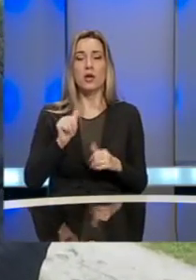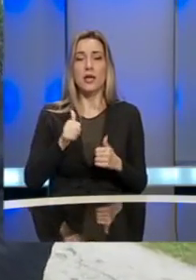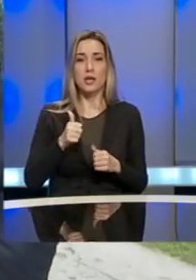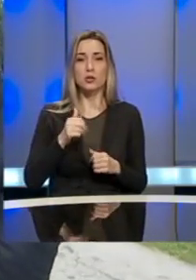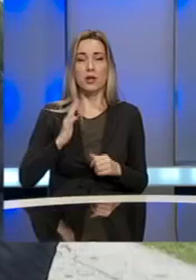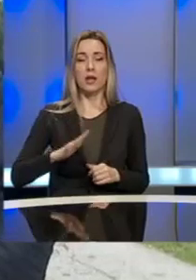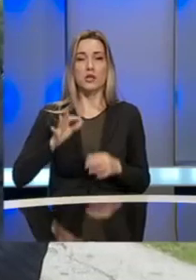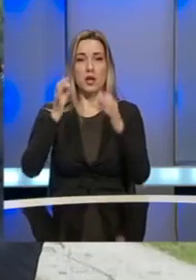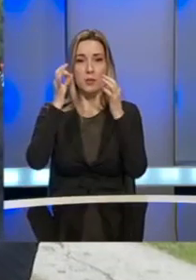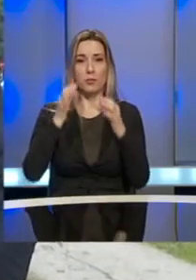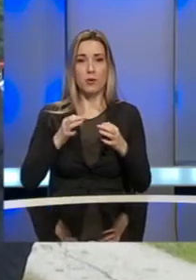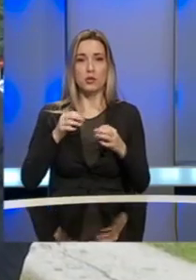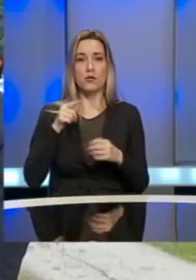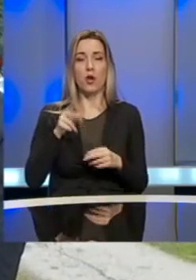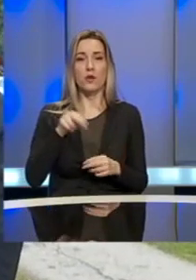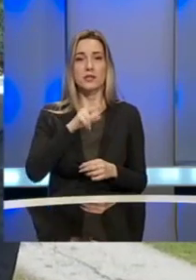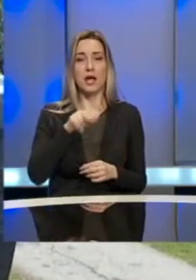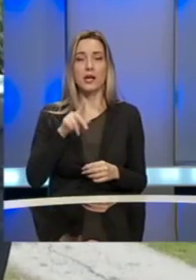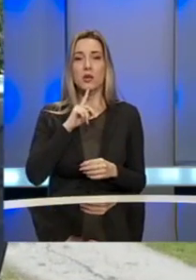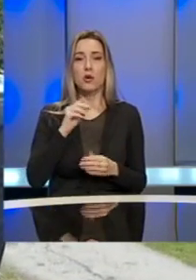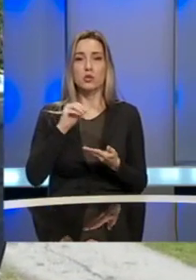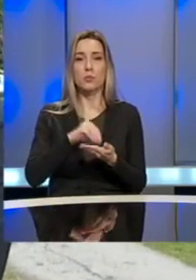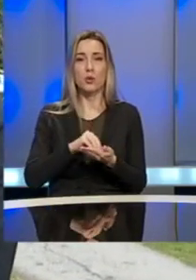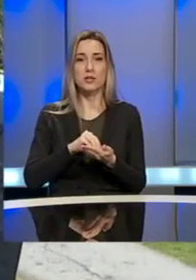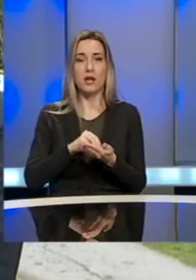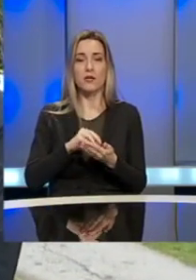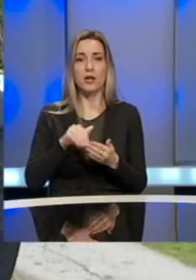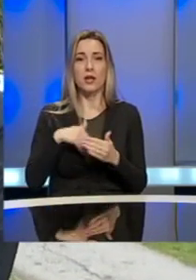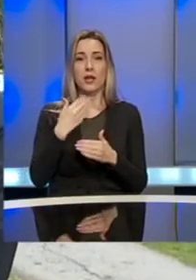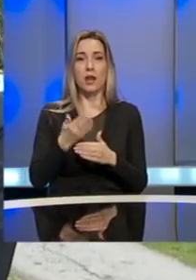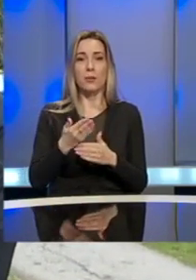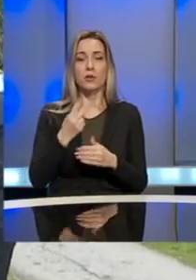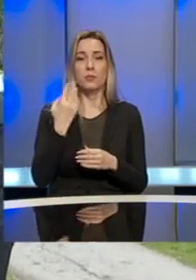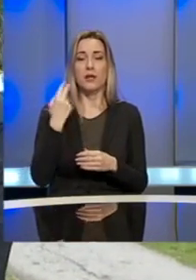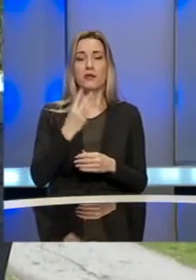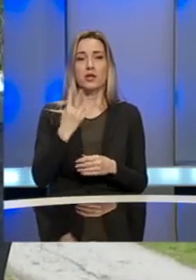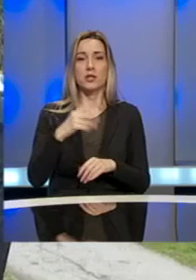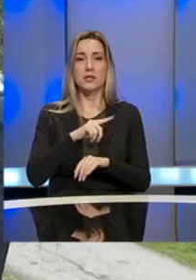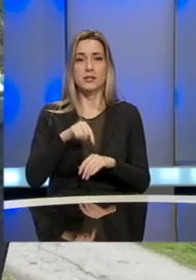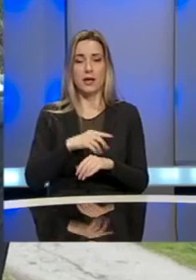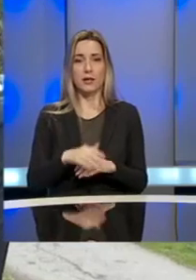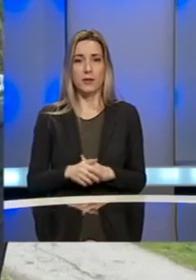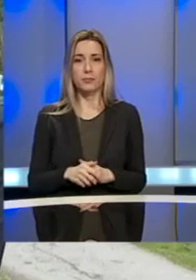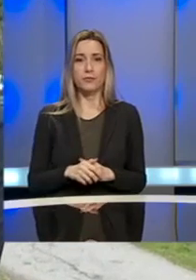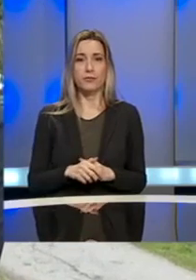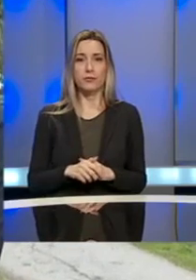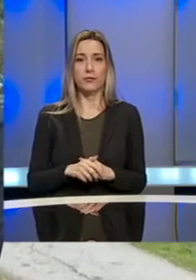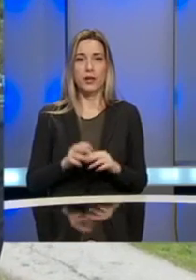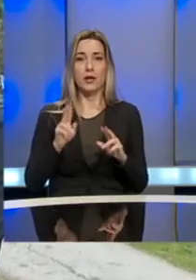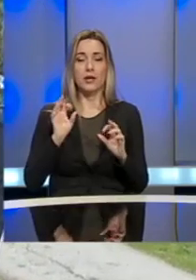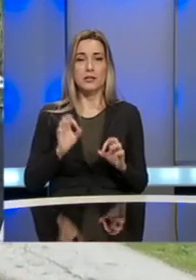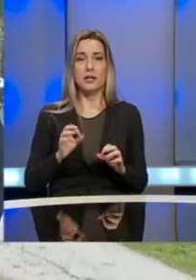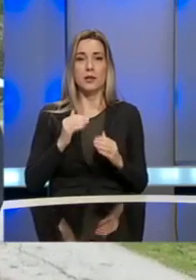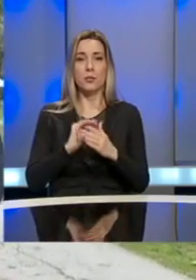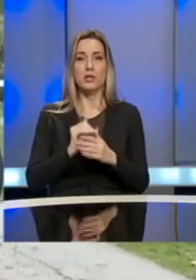građani poštovali ove zabrane koje su postavljene, odnosno nametnute prije 24 sata? Prije svega iskreno pozdrav vama i vašim